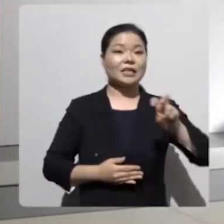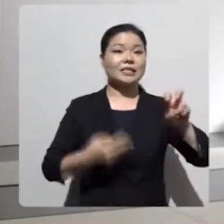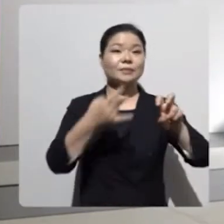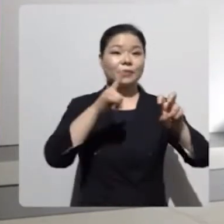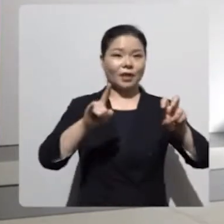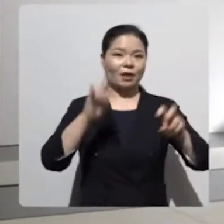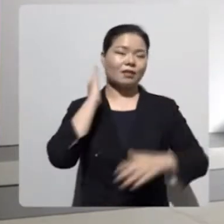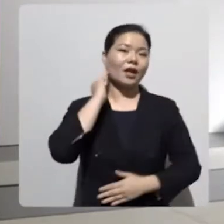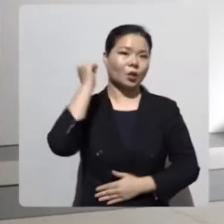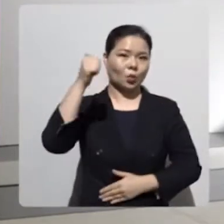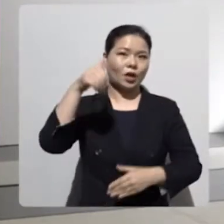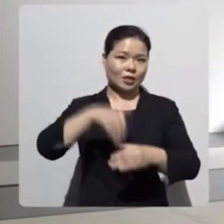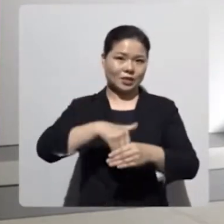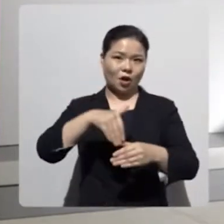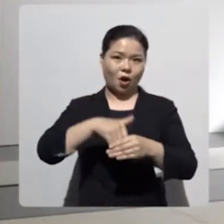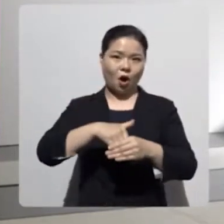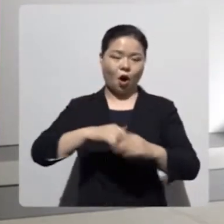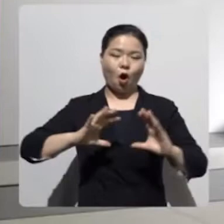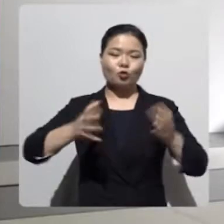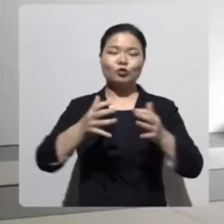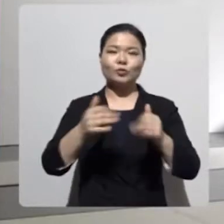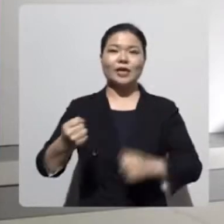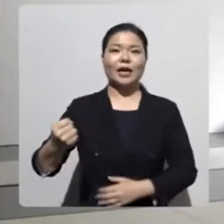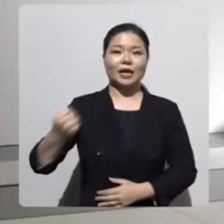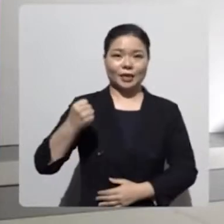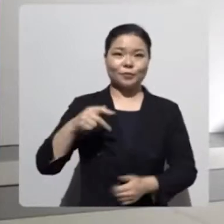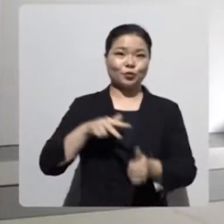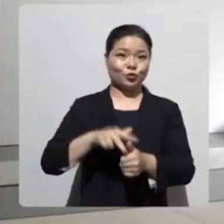제20대 대통령 선거 국민의힘 예비후보